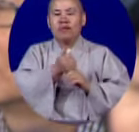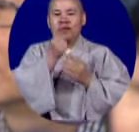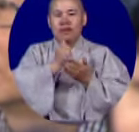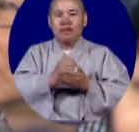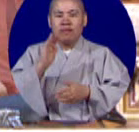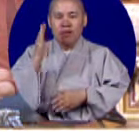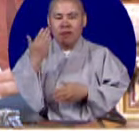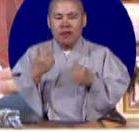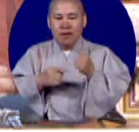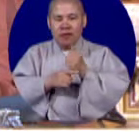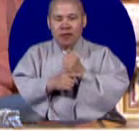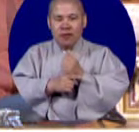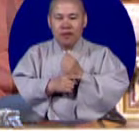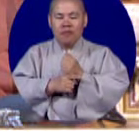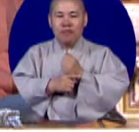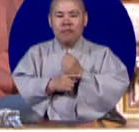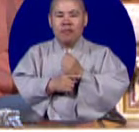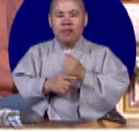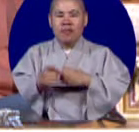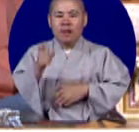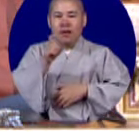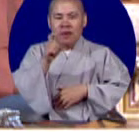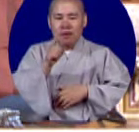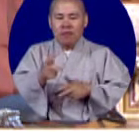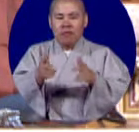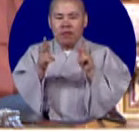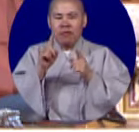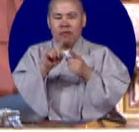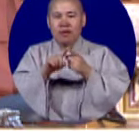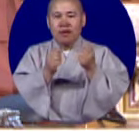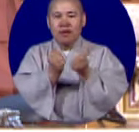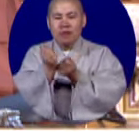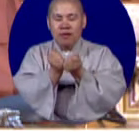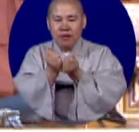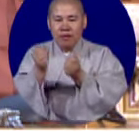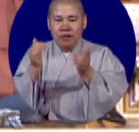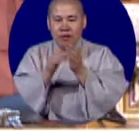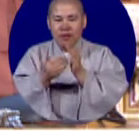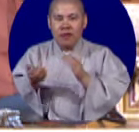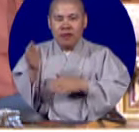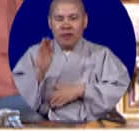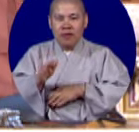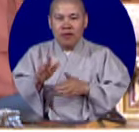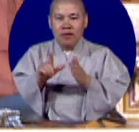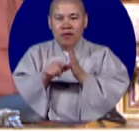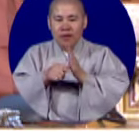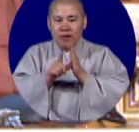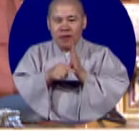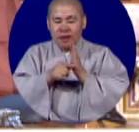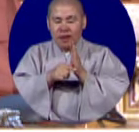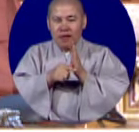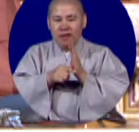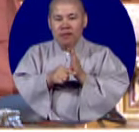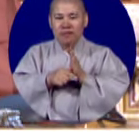이렇게 돼서 십바라밀에 대한 설명을 다 했는데 지금 시간이 어떻게 됐나